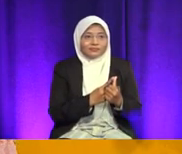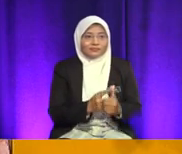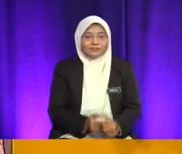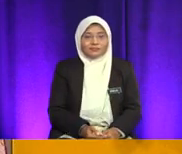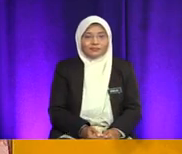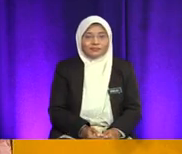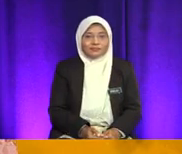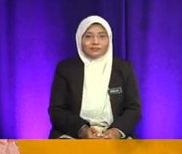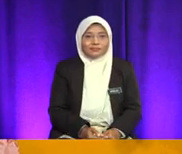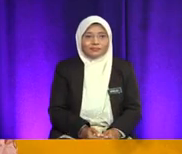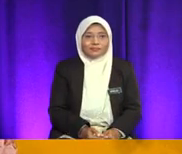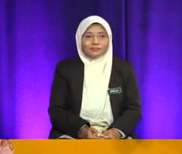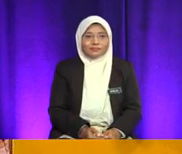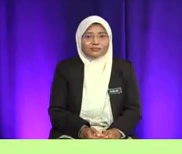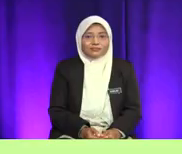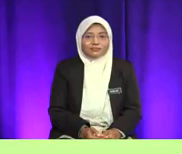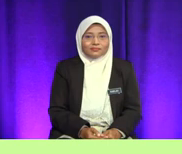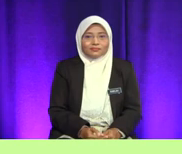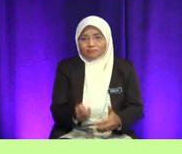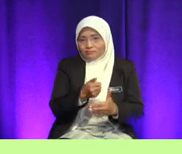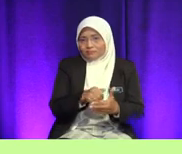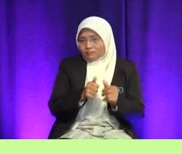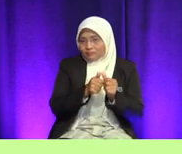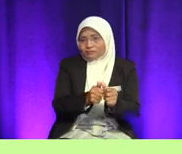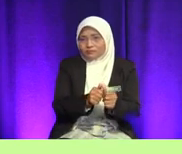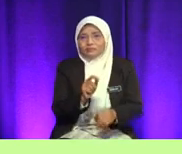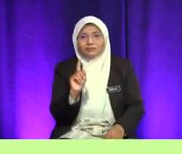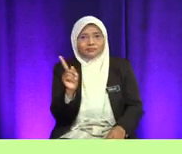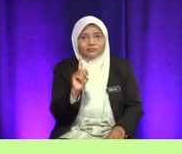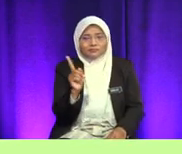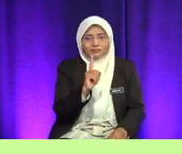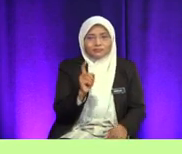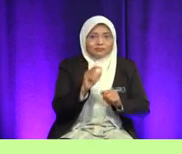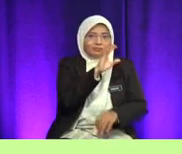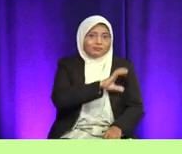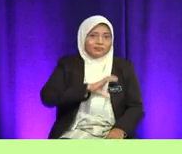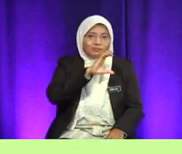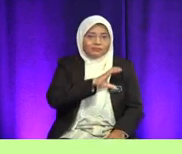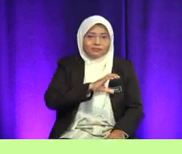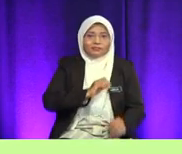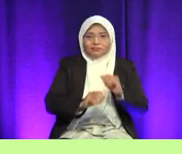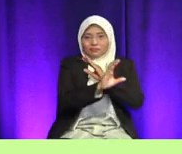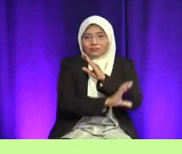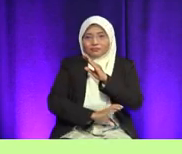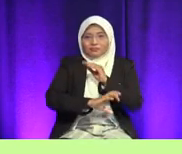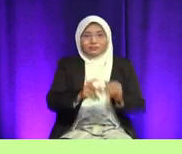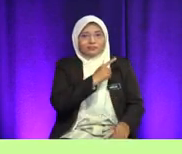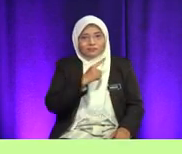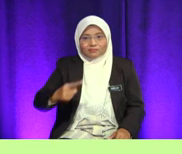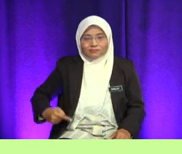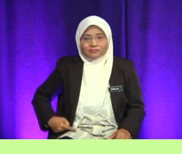pilihan antara berikut yang manakah pendiri negara berdaulat 1 mempunyai